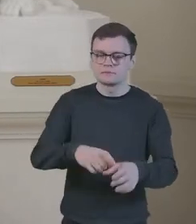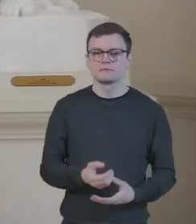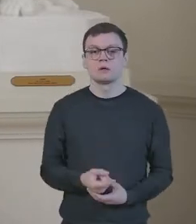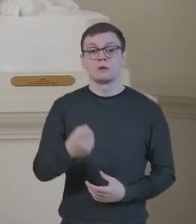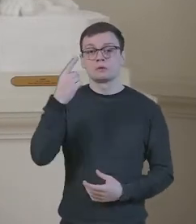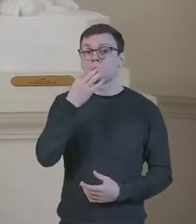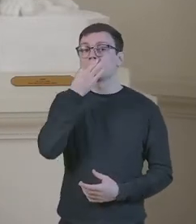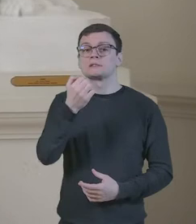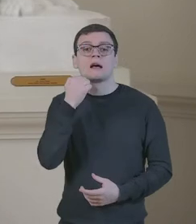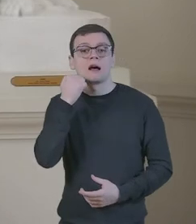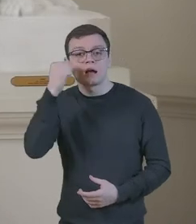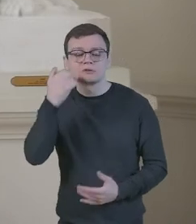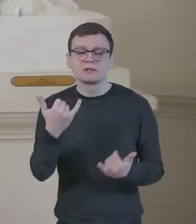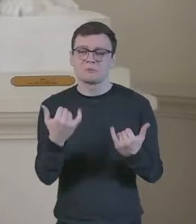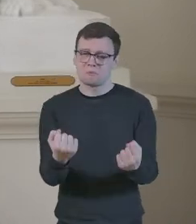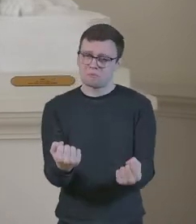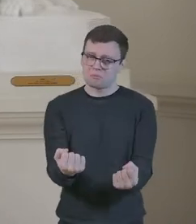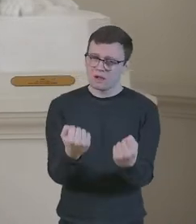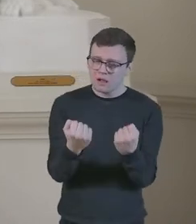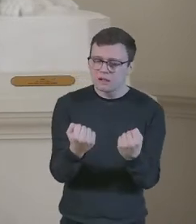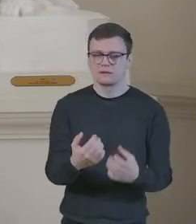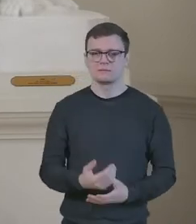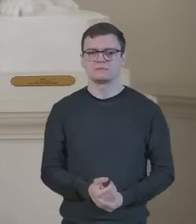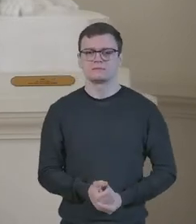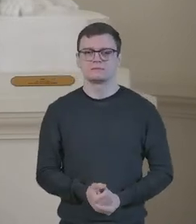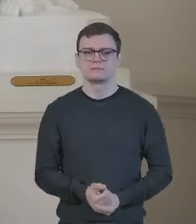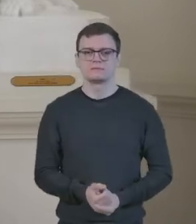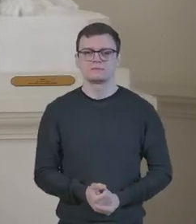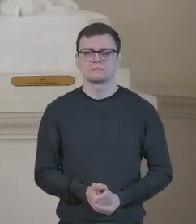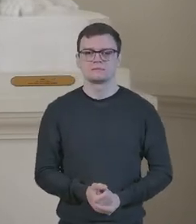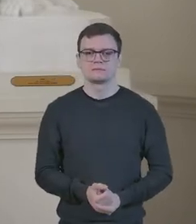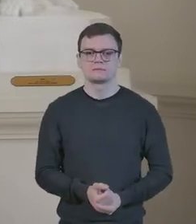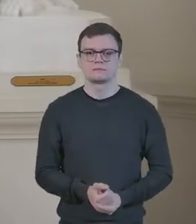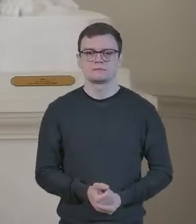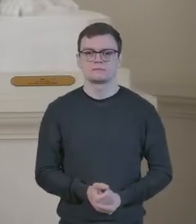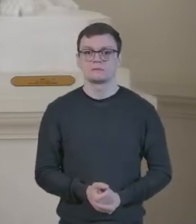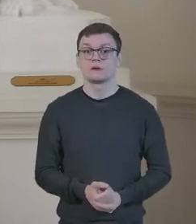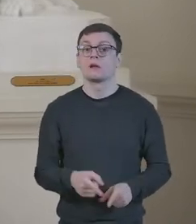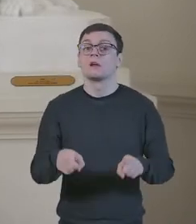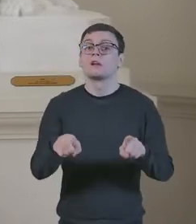Sąjungos. Aš norėčiau jums padėkoti už jūsų išreikštą paramą ir taip pat norėčiau